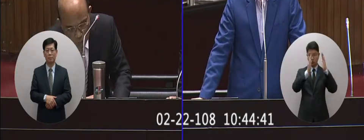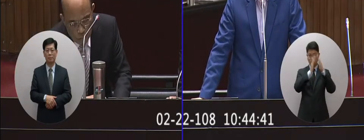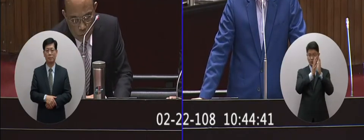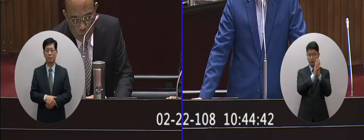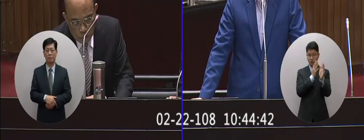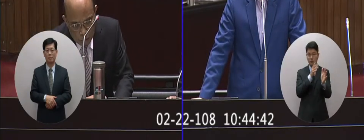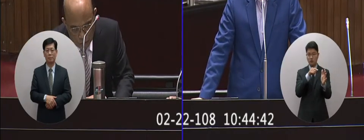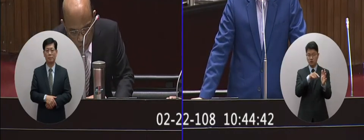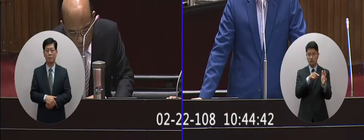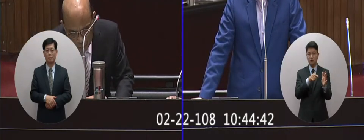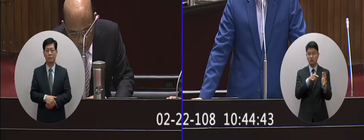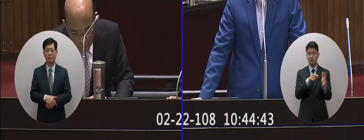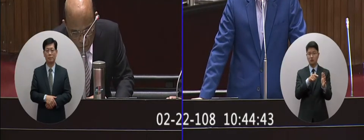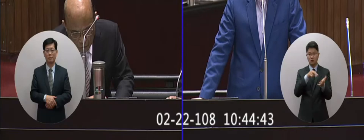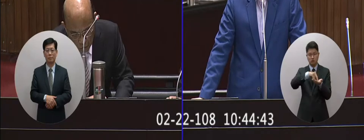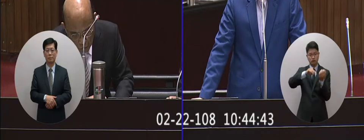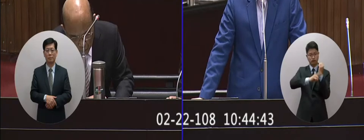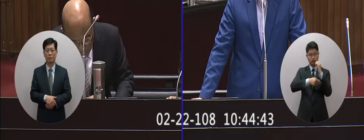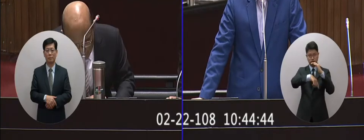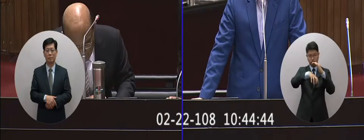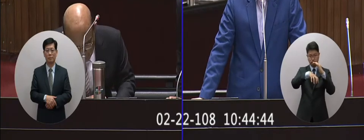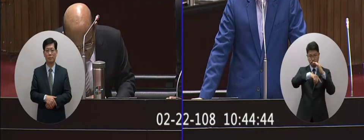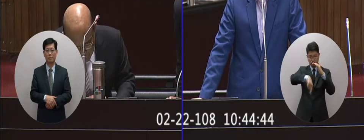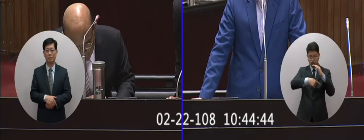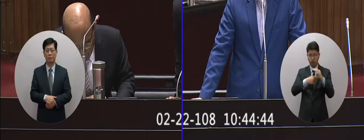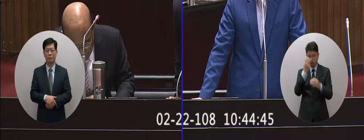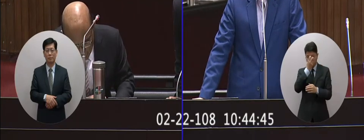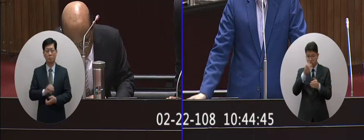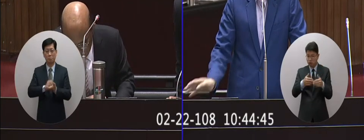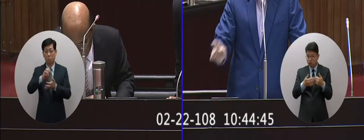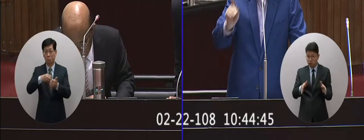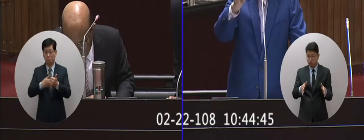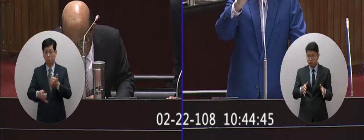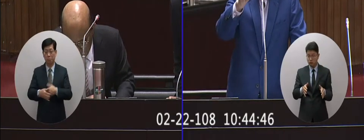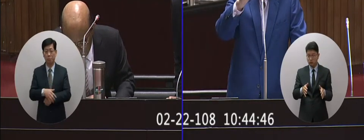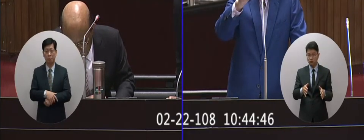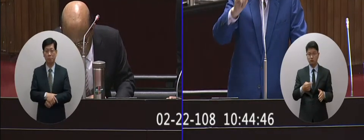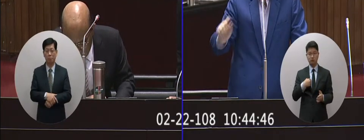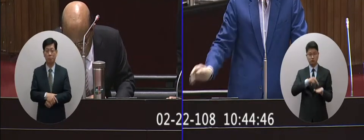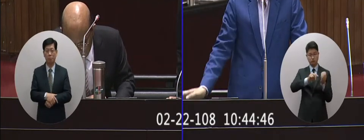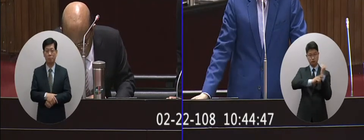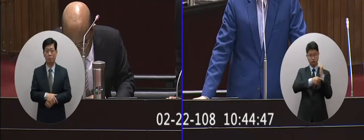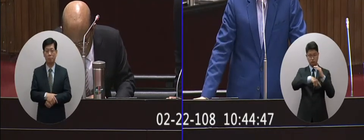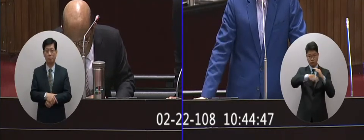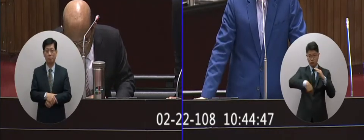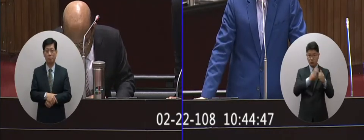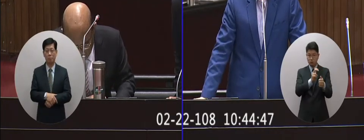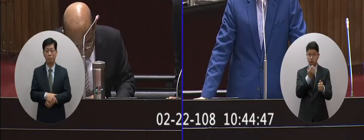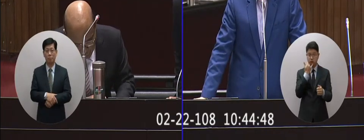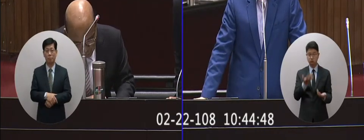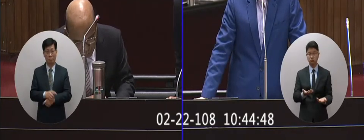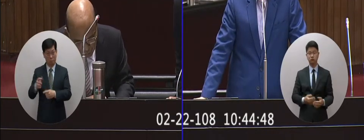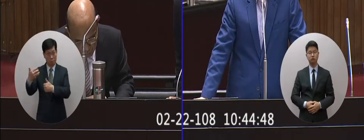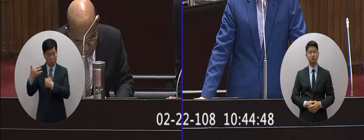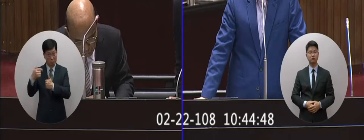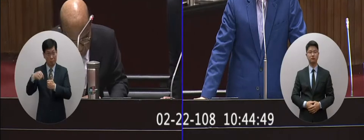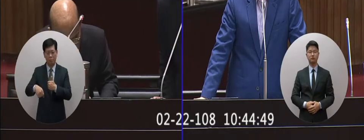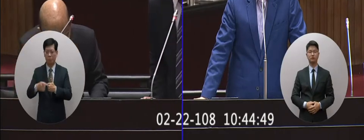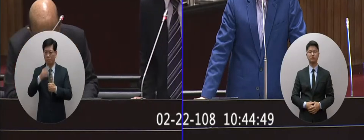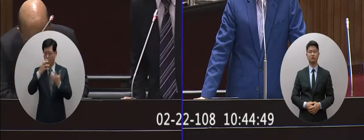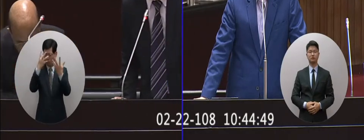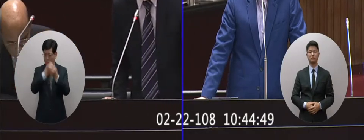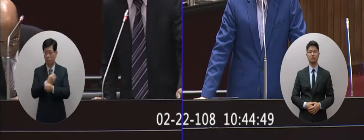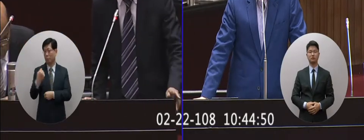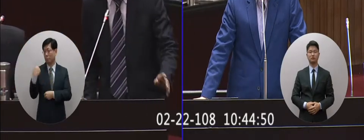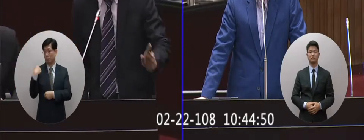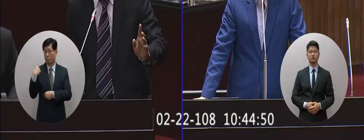啊，要不要受到立法院的监督啊？ 跟委员报告，您 要不要受到立法院的监督就好了？ 您的问题有点误解，